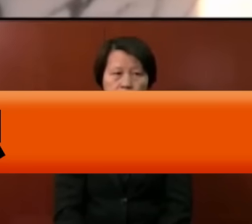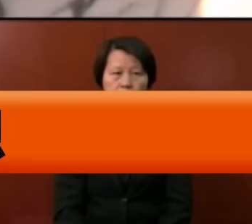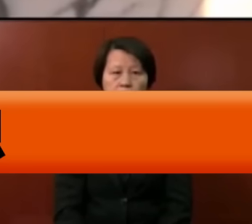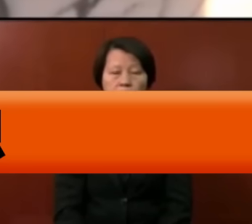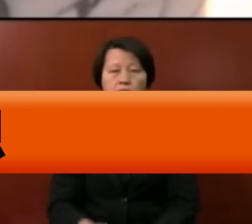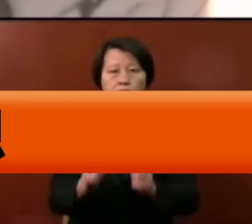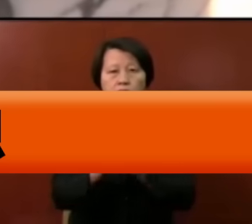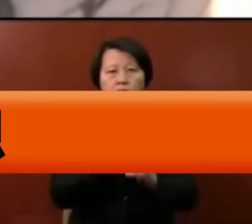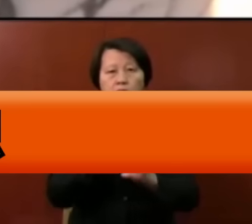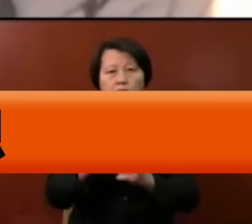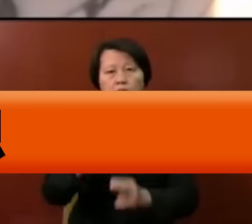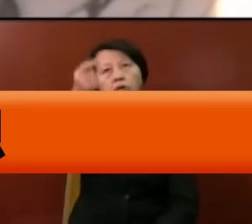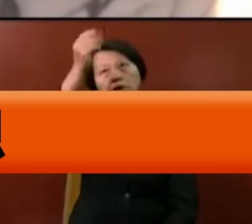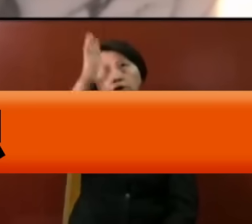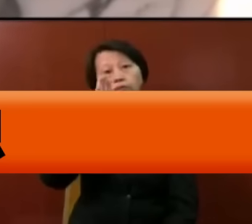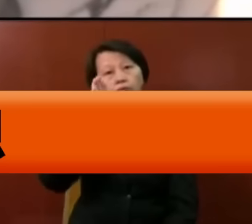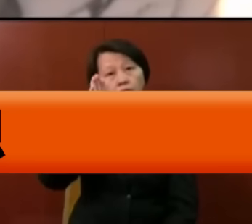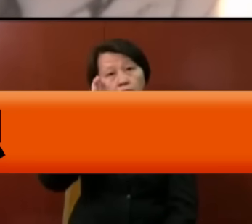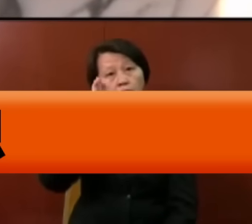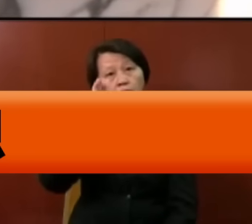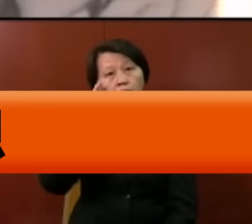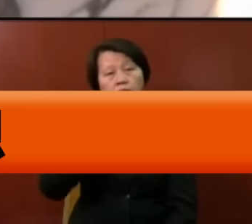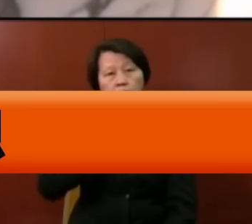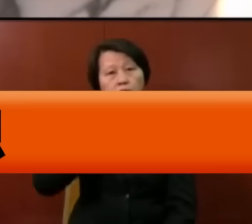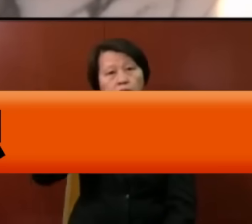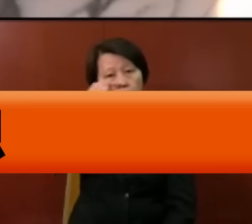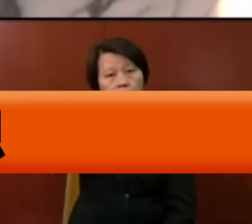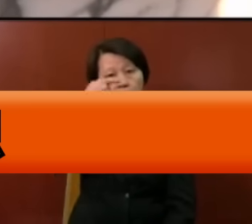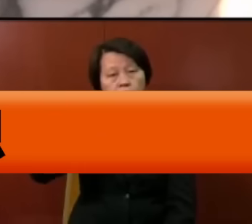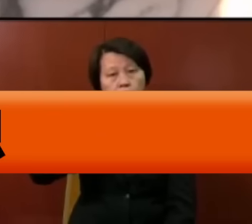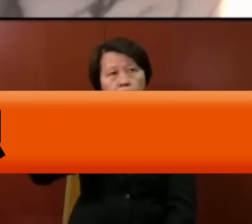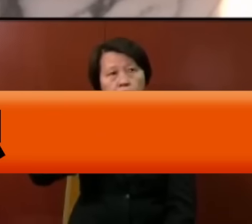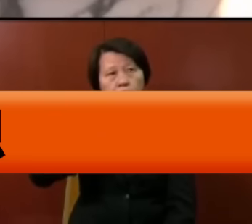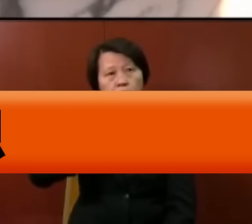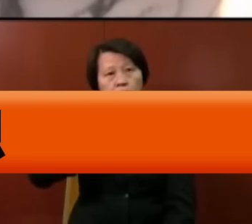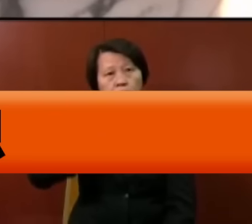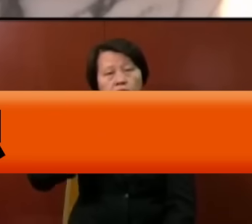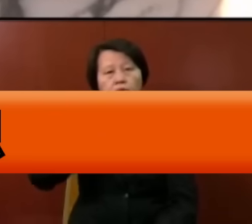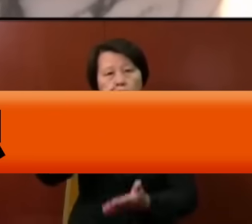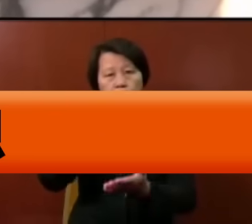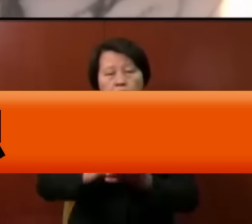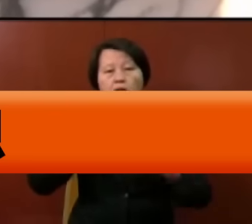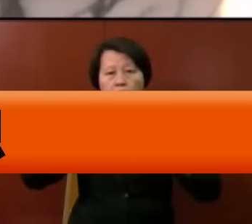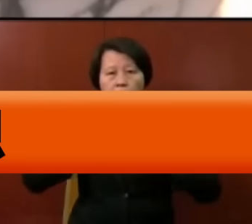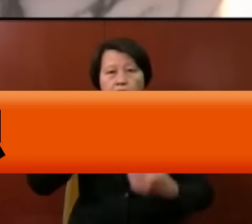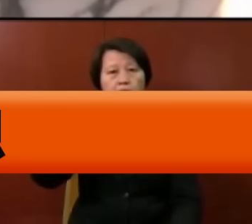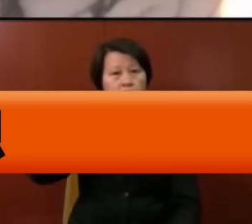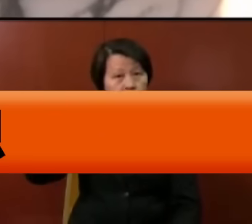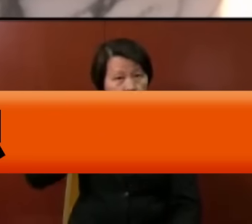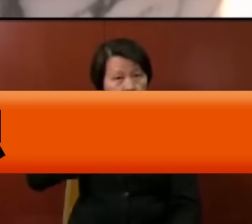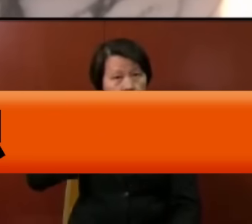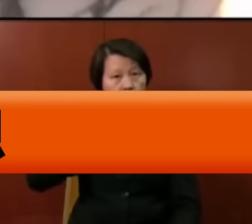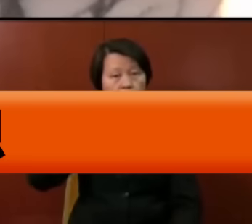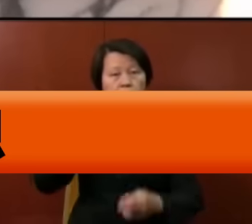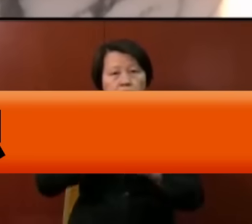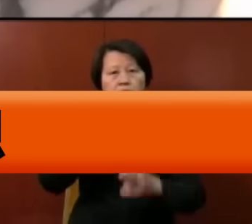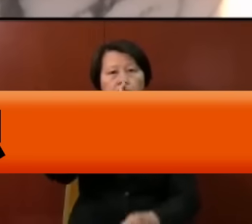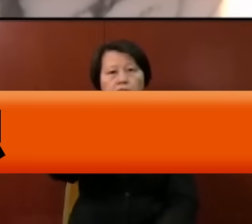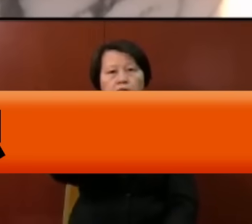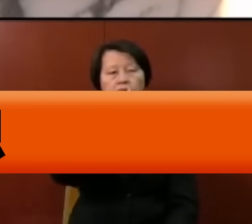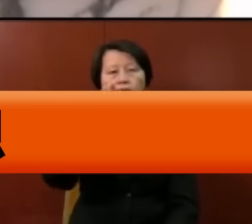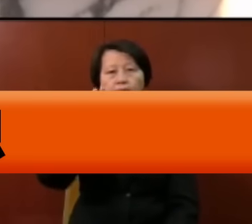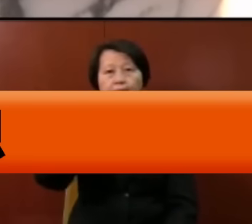dengan nama Tuhan maka dengan lafaz ini bahawe adalah sayur lawingsan